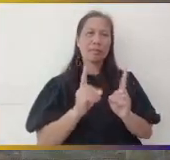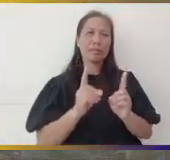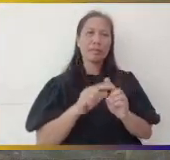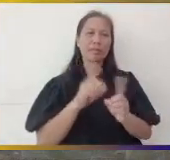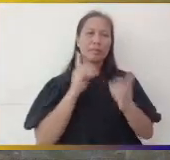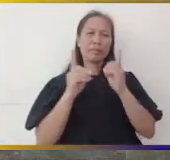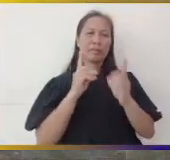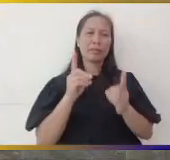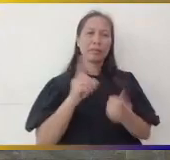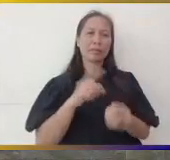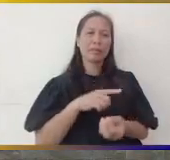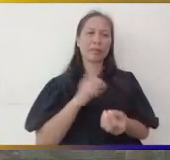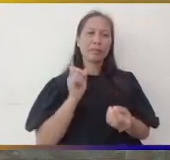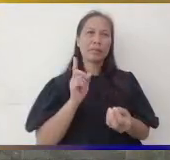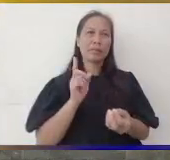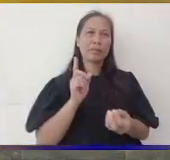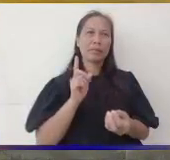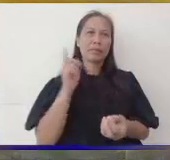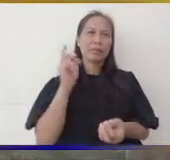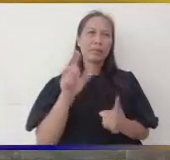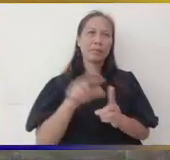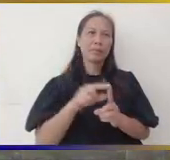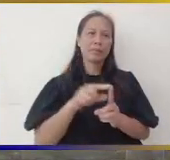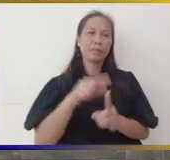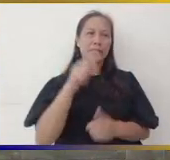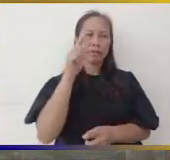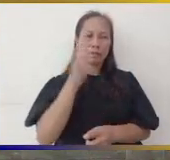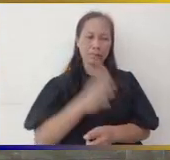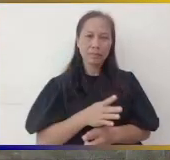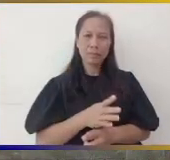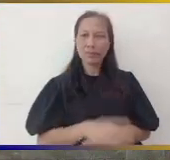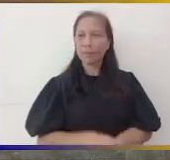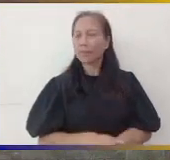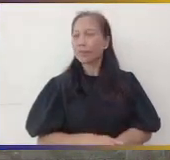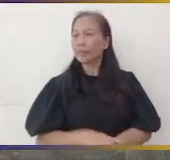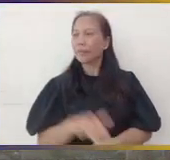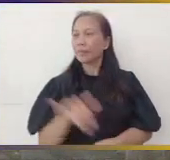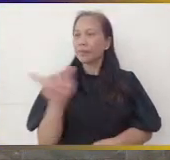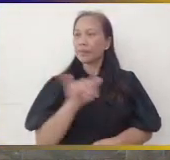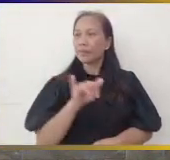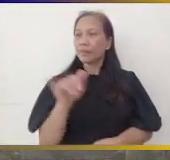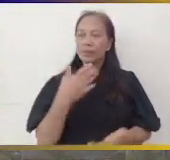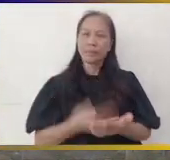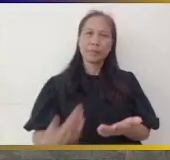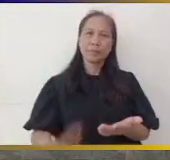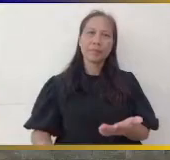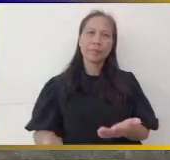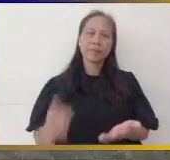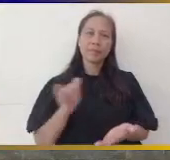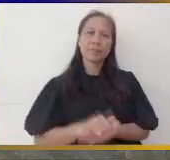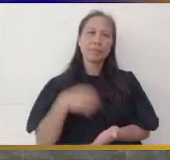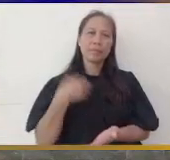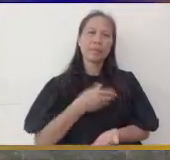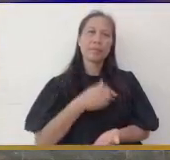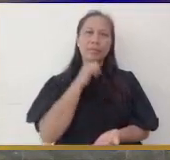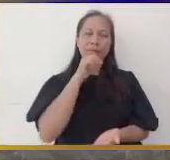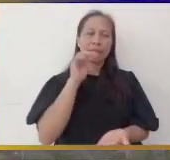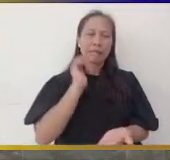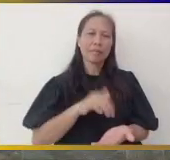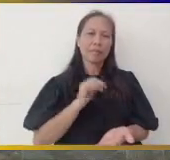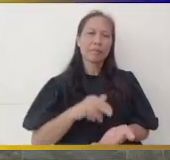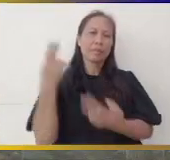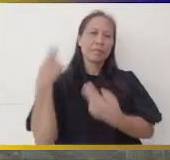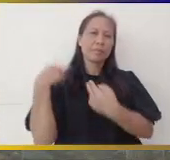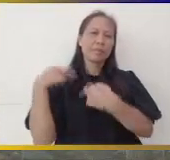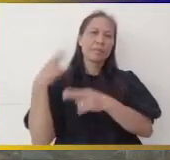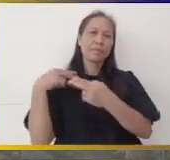pagdebatihan ang salita ng Diyos Hindi po yan ganyan at the same thing din mga kapatid hindi tayo nag-aaral ng history natin dito